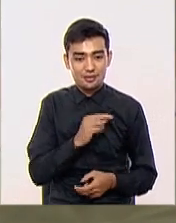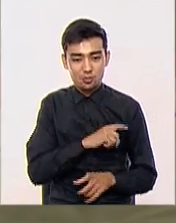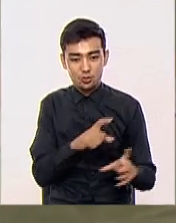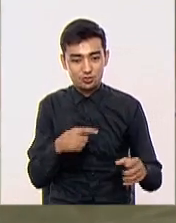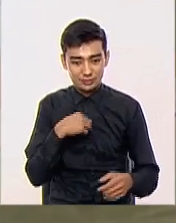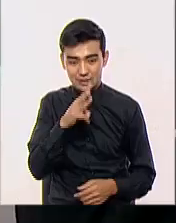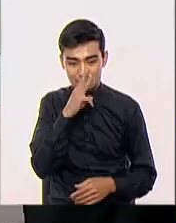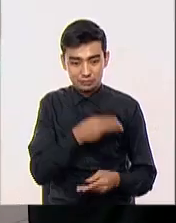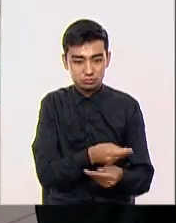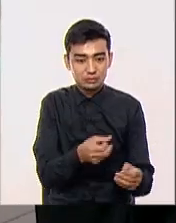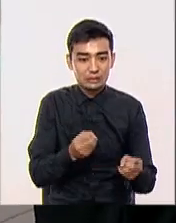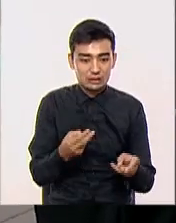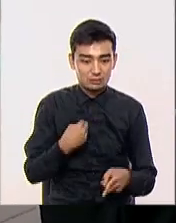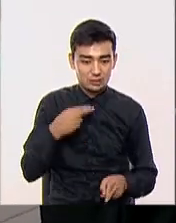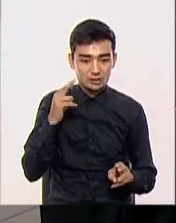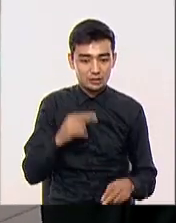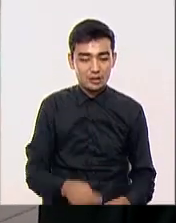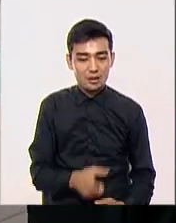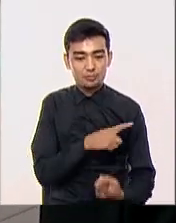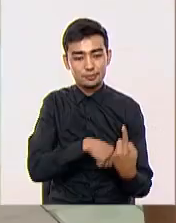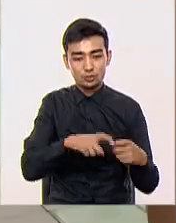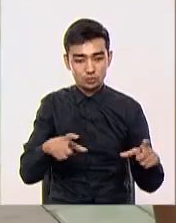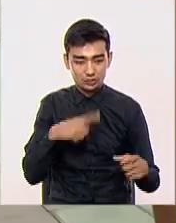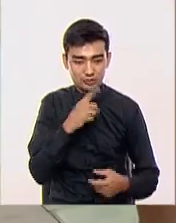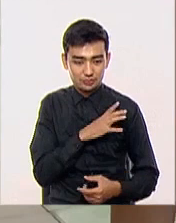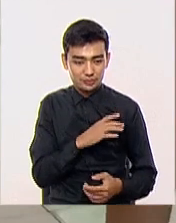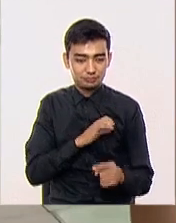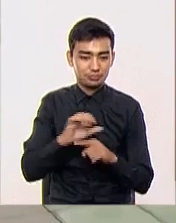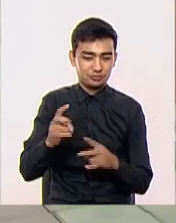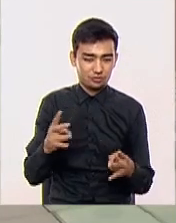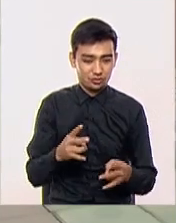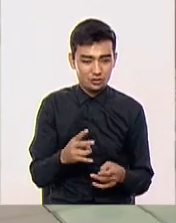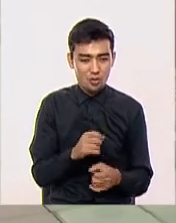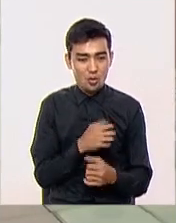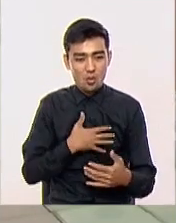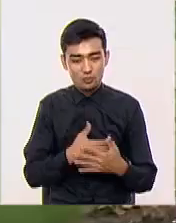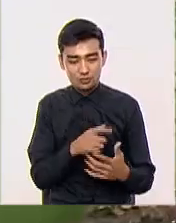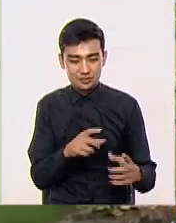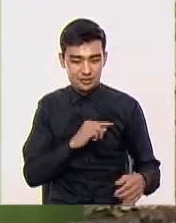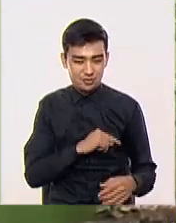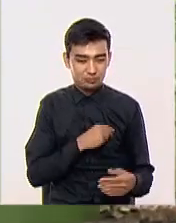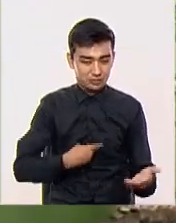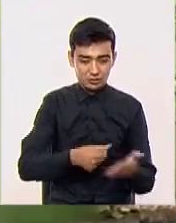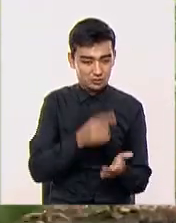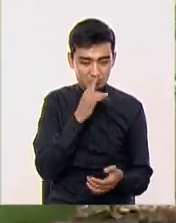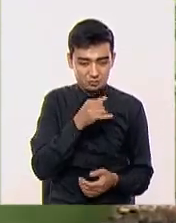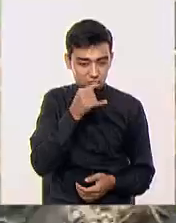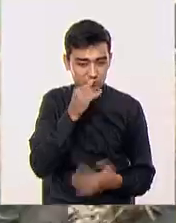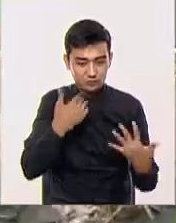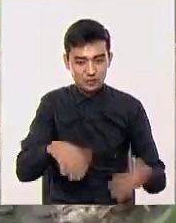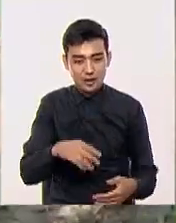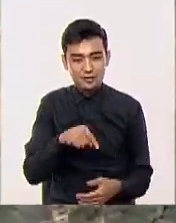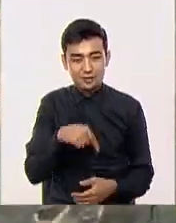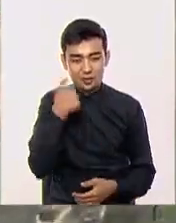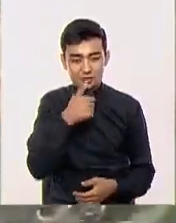заработную плату предприниматели говорят вынуждены отправлять не оплачиваемый отпуск и работников казахстане с июля по сентябрь этого года